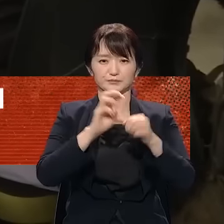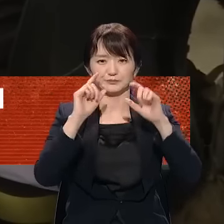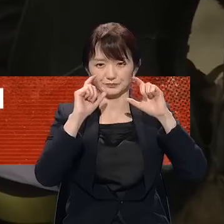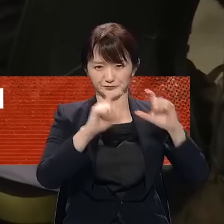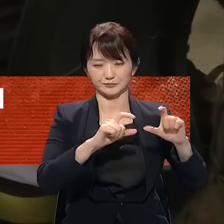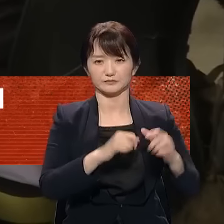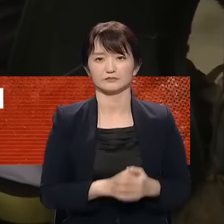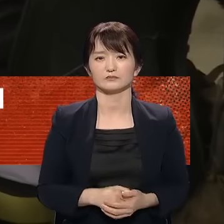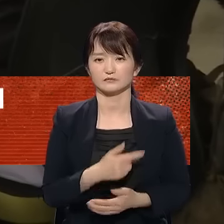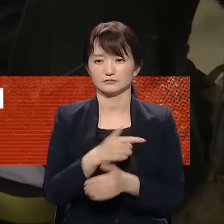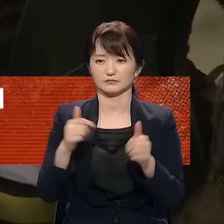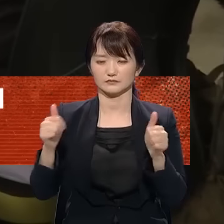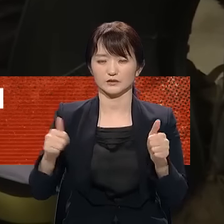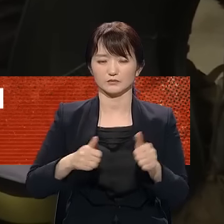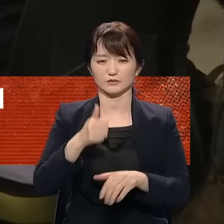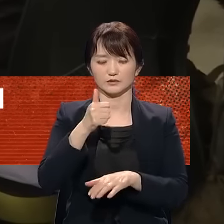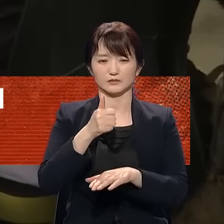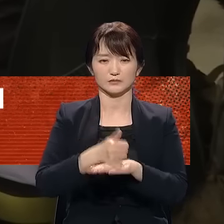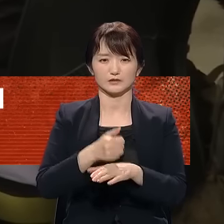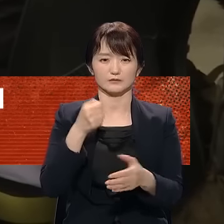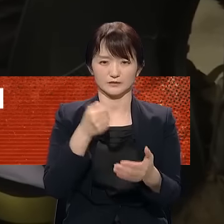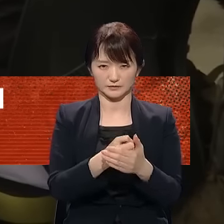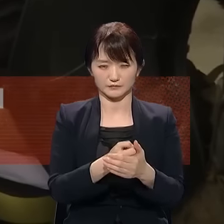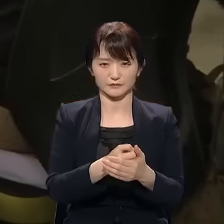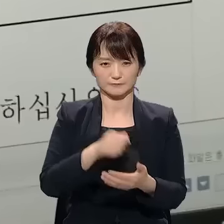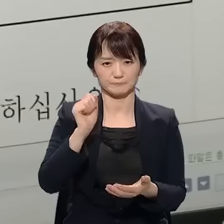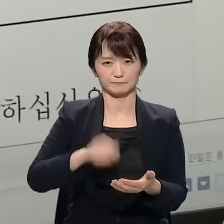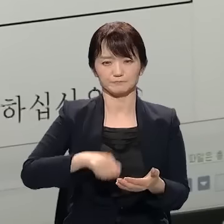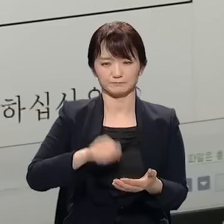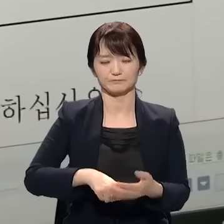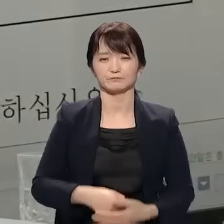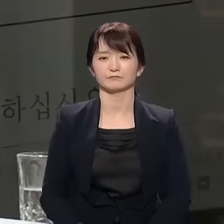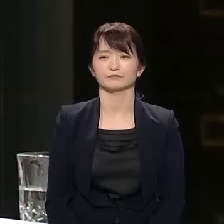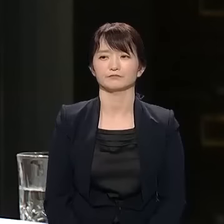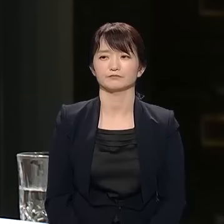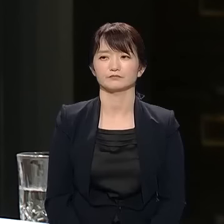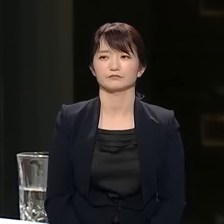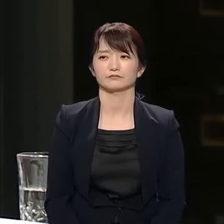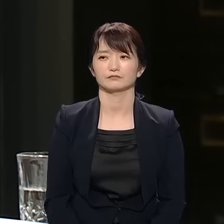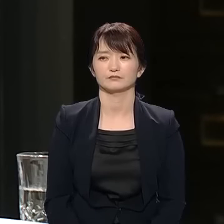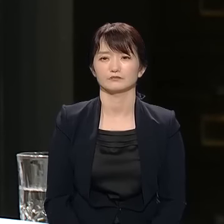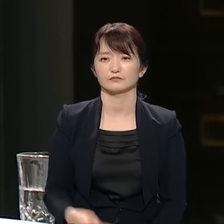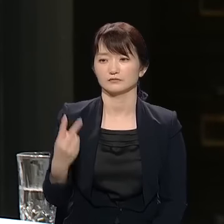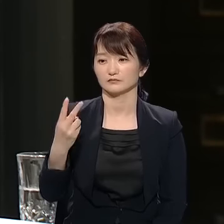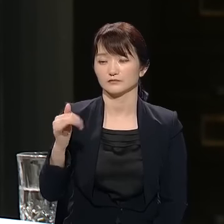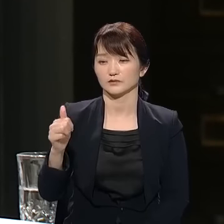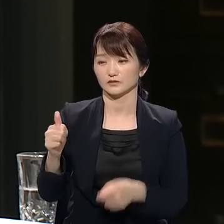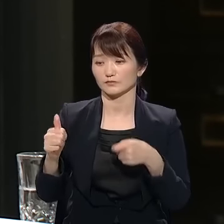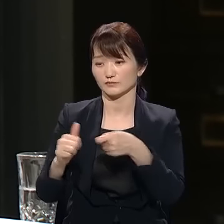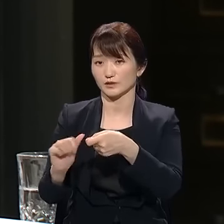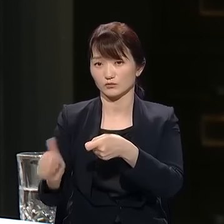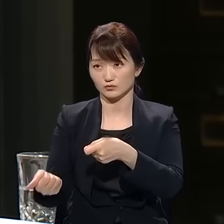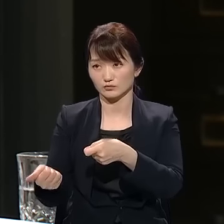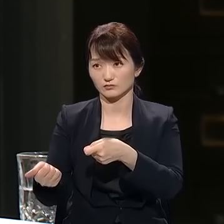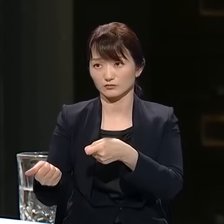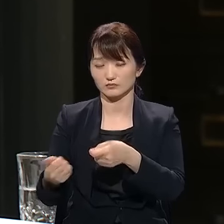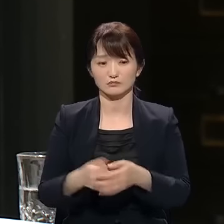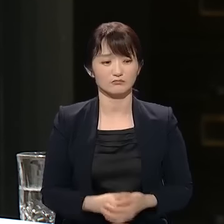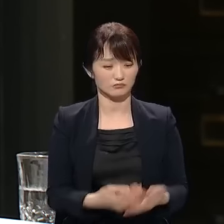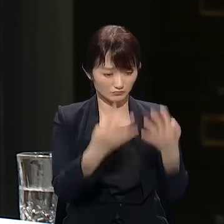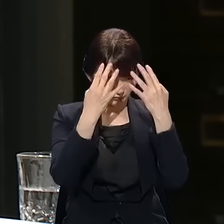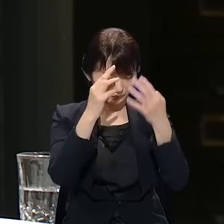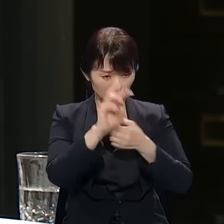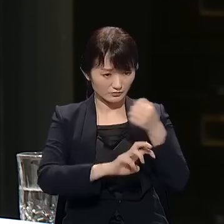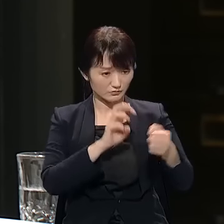됐고요 대법원에 그렇게 확정이 됐습니다 아니 그 오교수님 두 사람을 살해했는데 아 이거